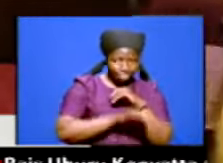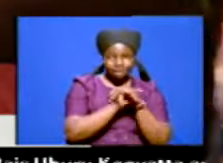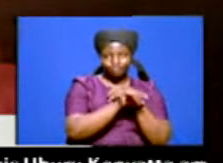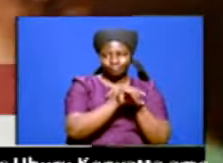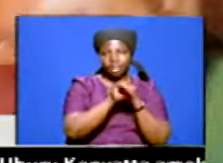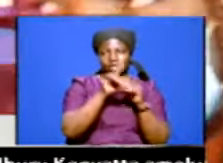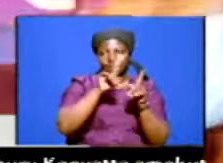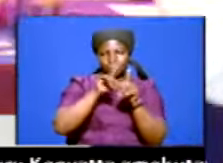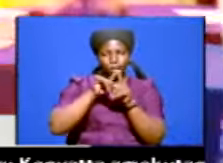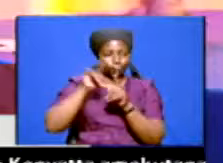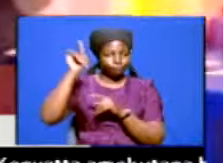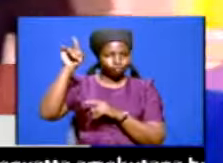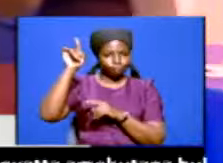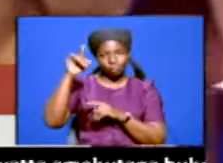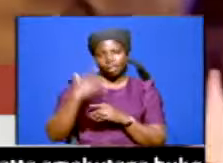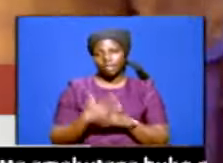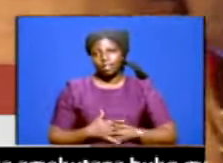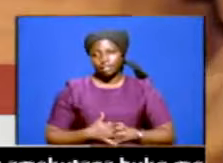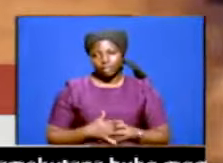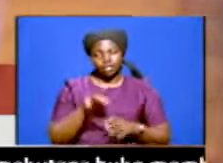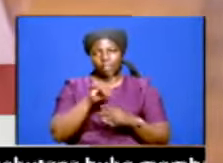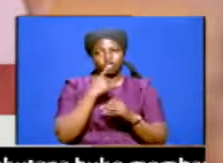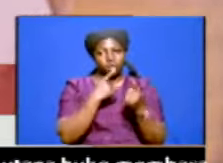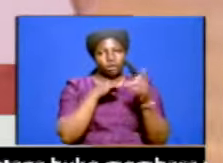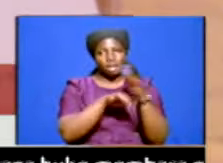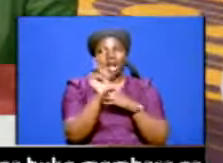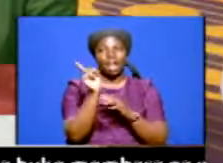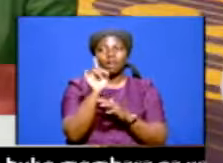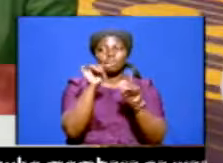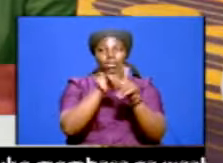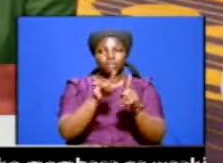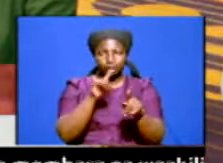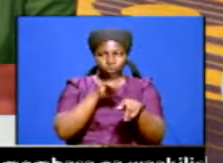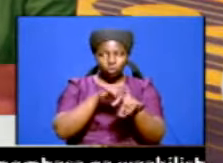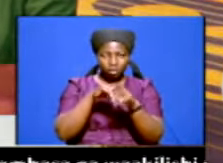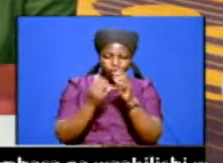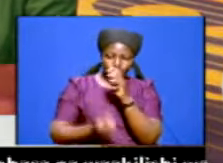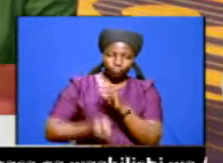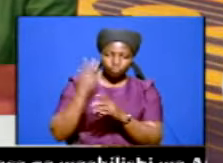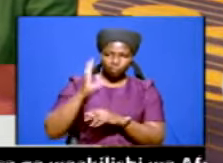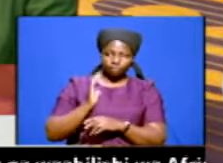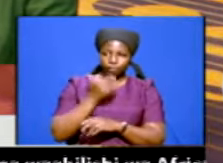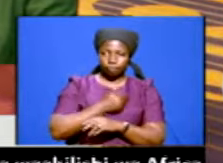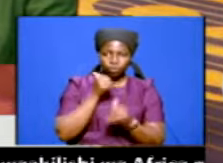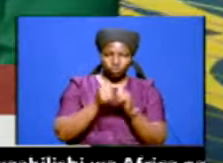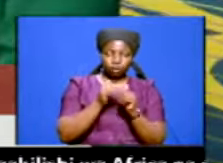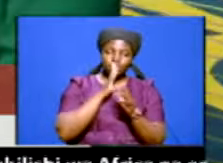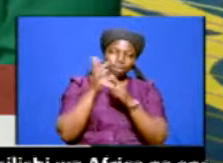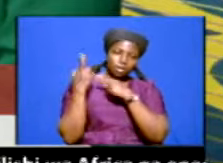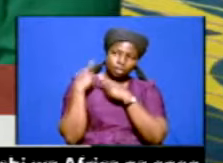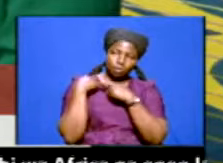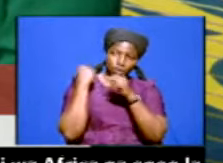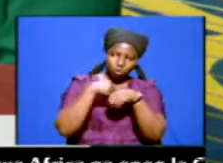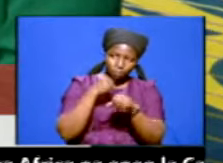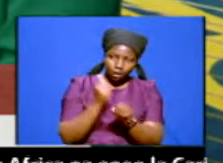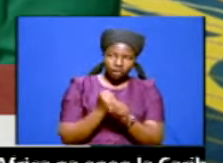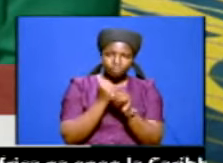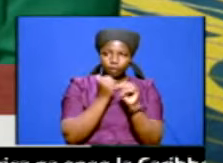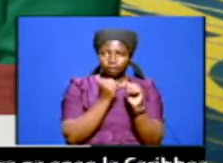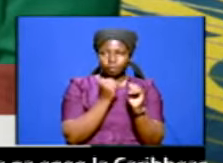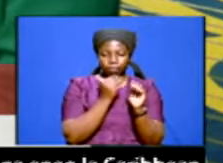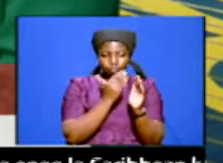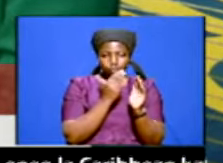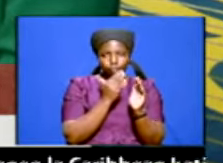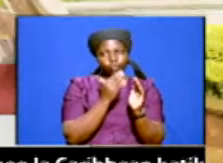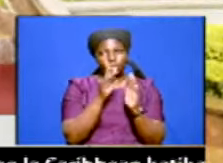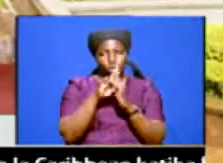akiongea jijini Nairobi wakati wa uzinduzi wa kamati itakayowajibika kubuni taratibu za kuchunguza na kutoa ripoti katika ngazi